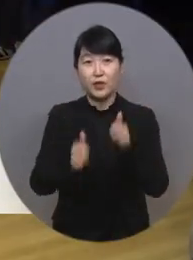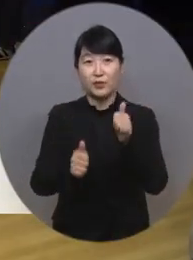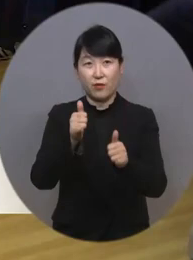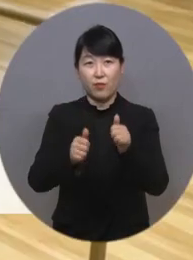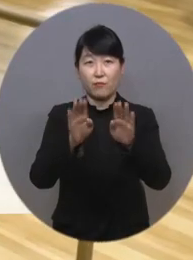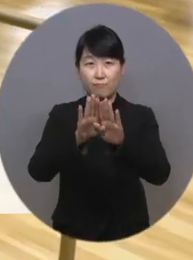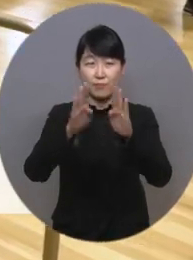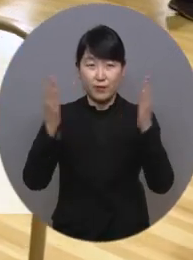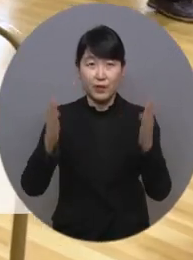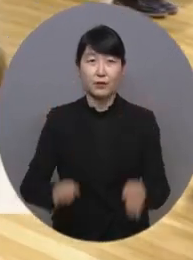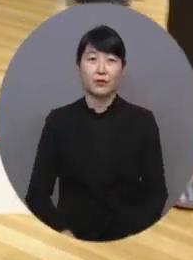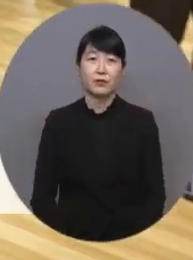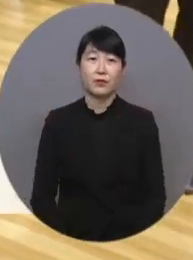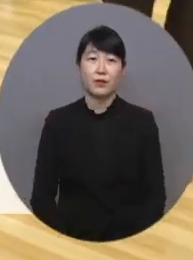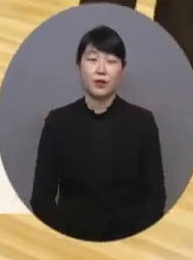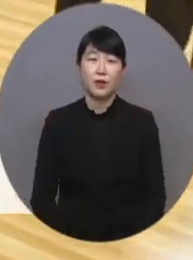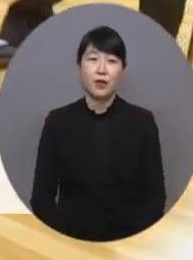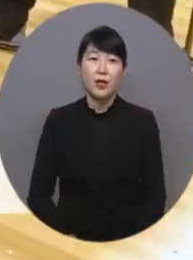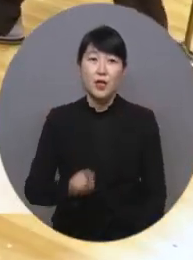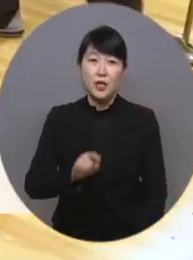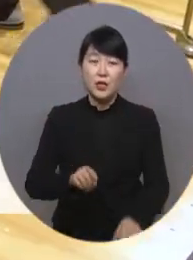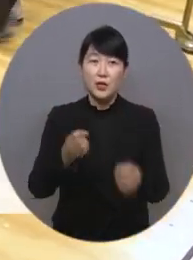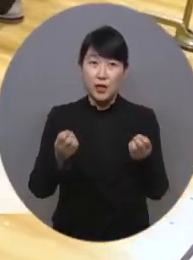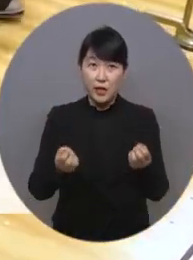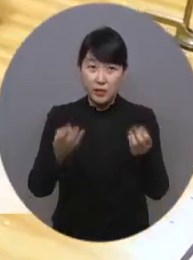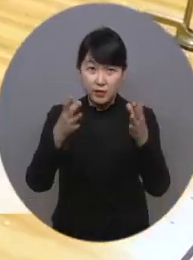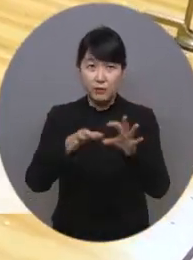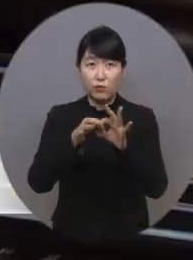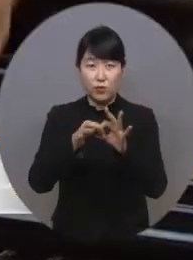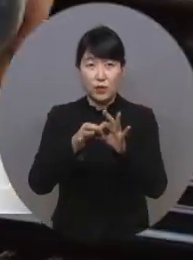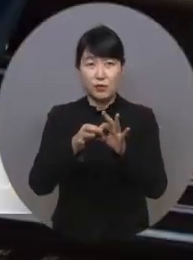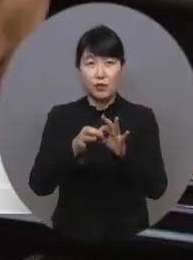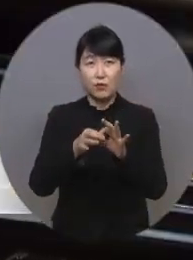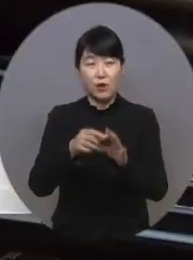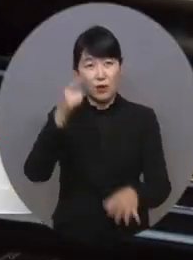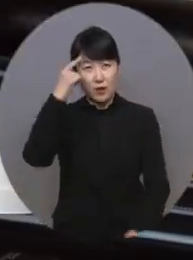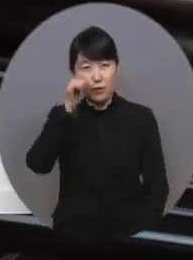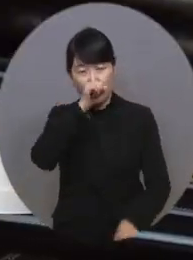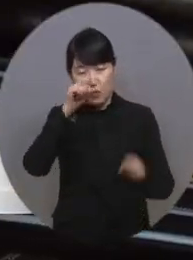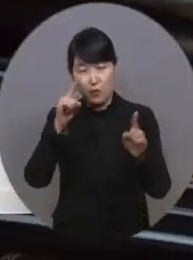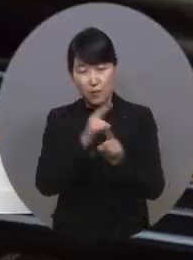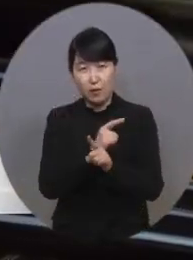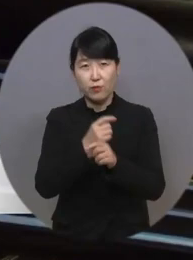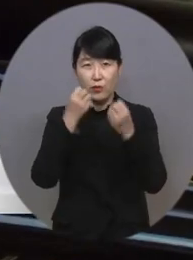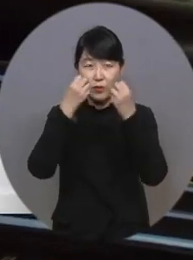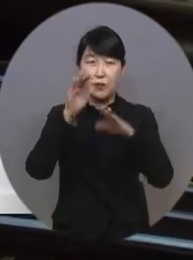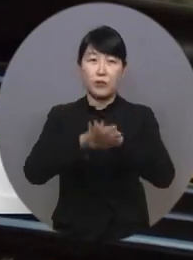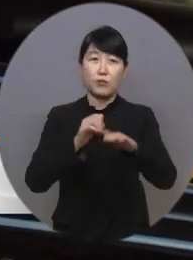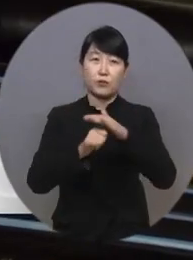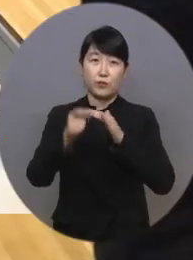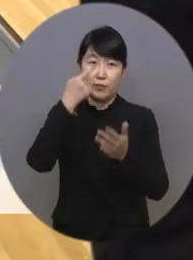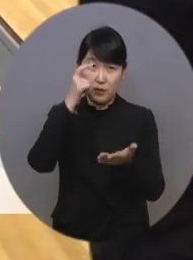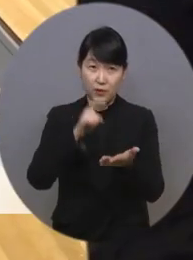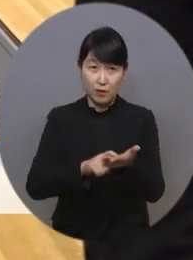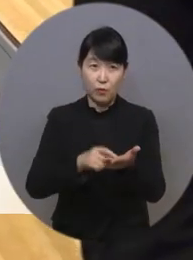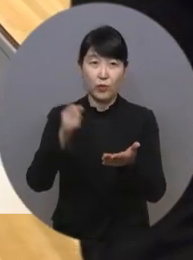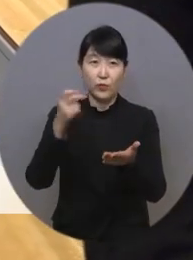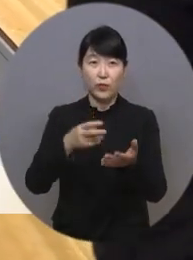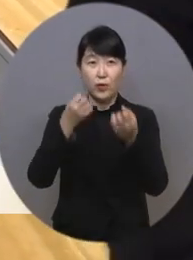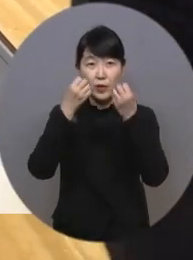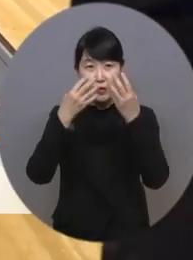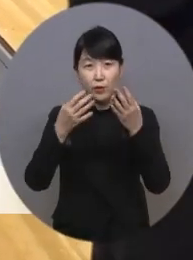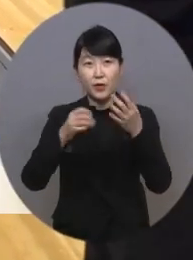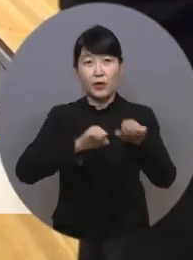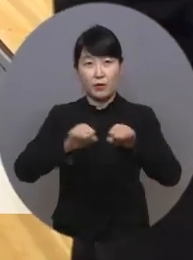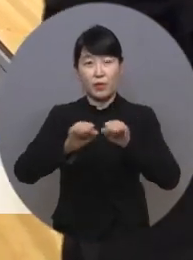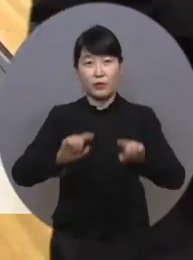이번 대회는 장애인 생활체육을 통한 인식 개선과 신인 선수 발굴, 생활체육대회 개최를 통한 신규 장애인